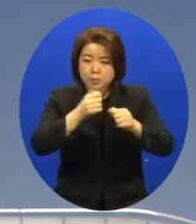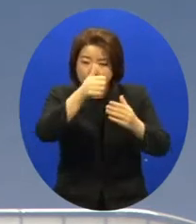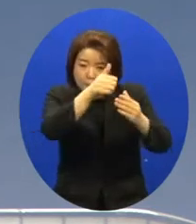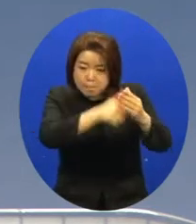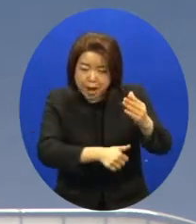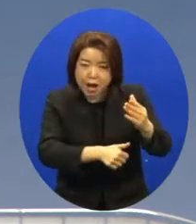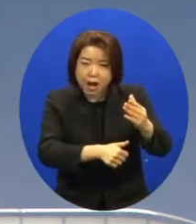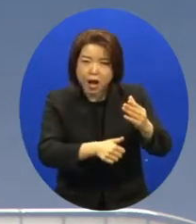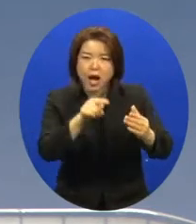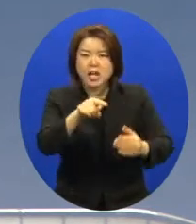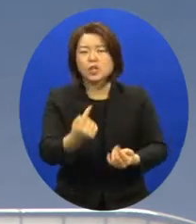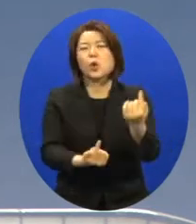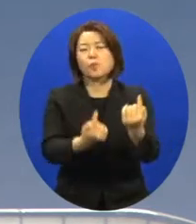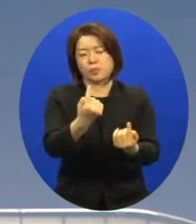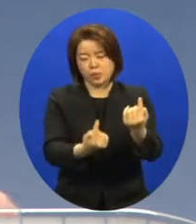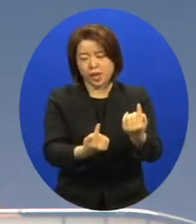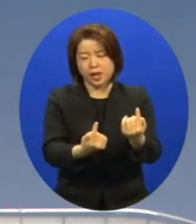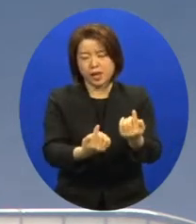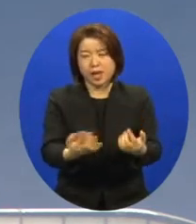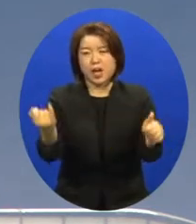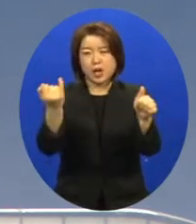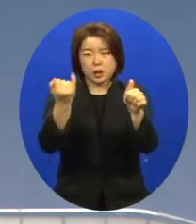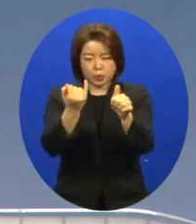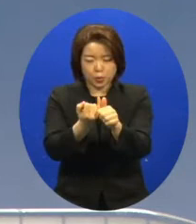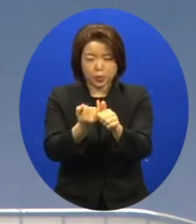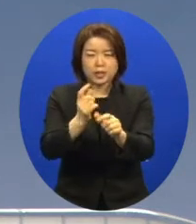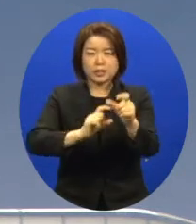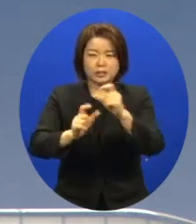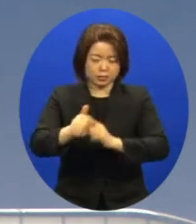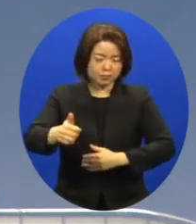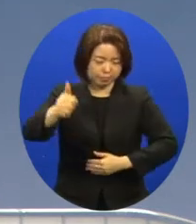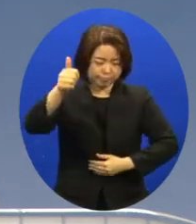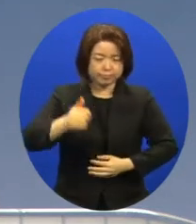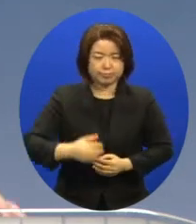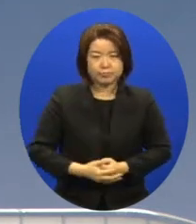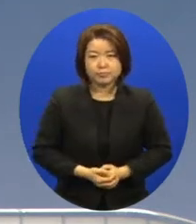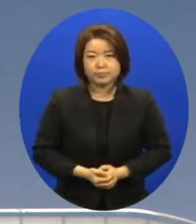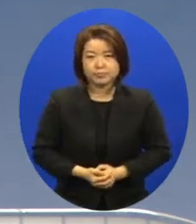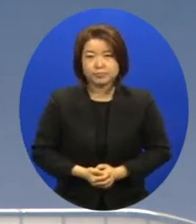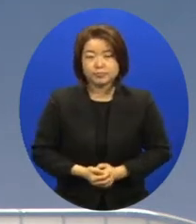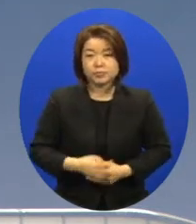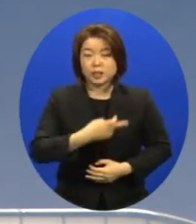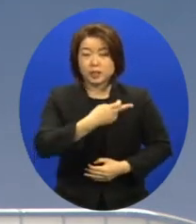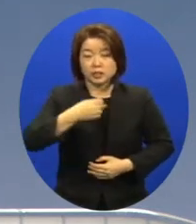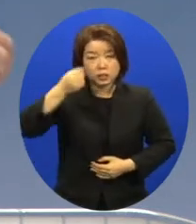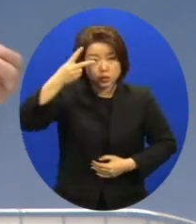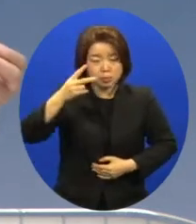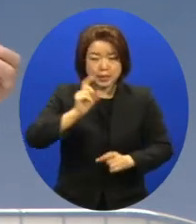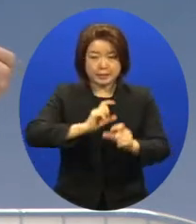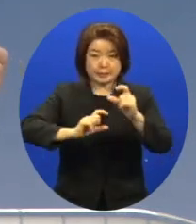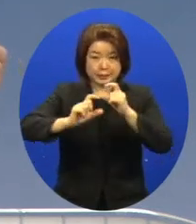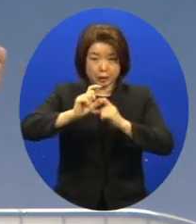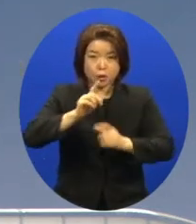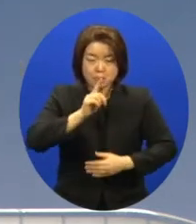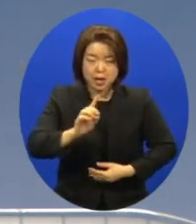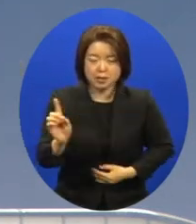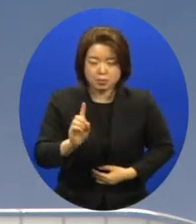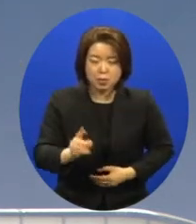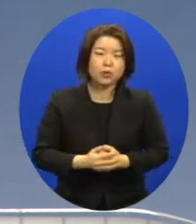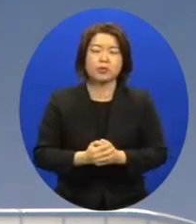이 결혼하는게 낮다는 것입니다 자도 바로 한 걸음 더 나아가서